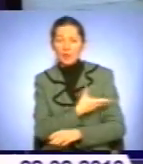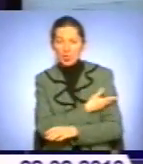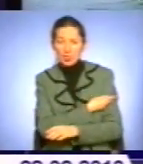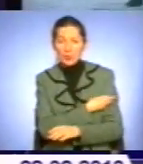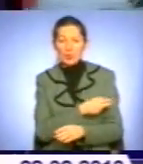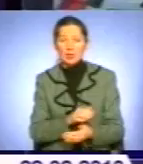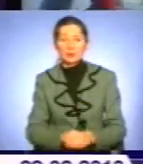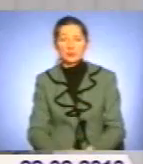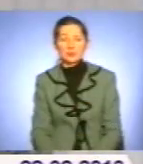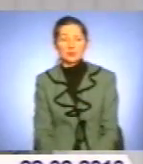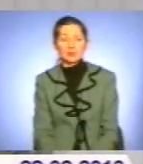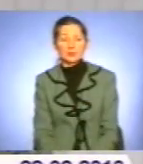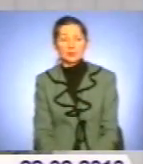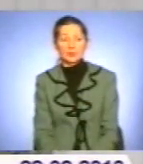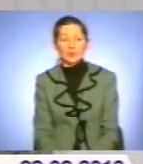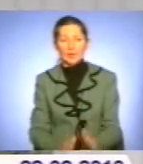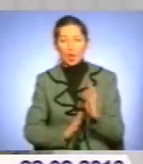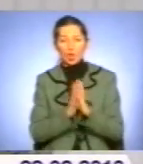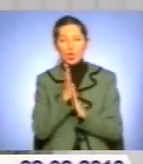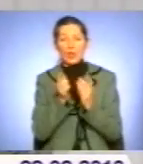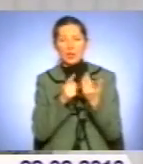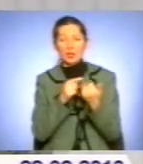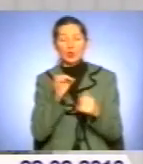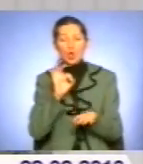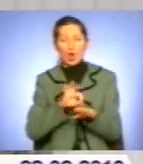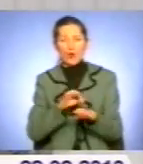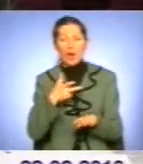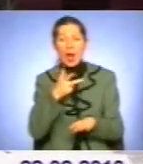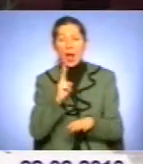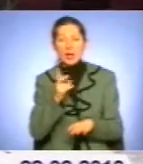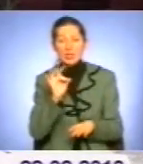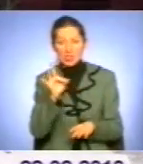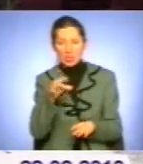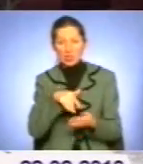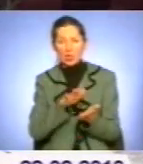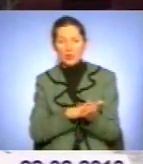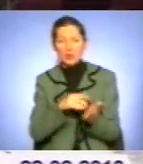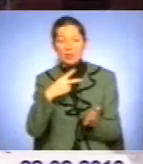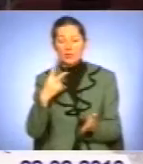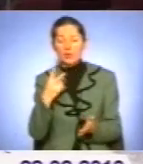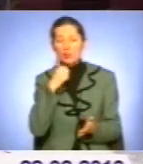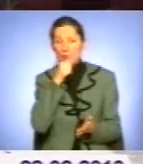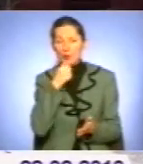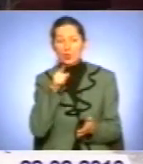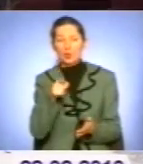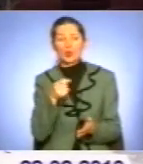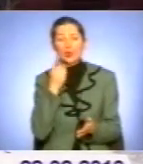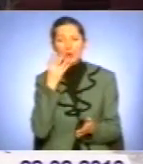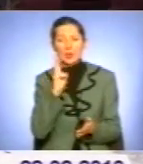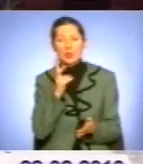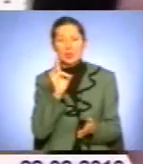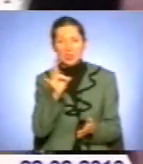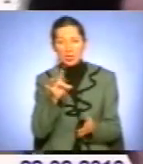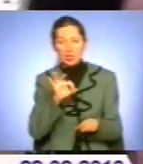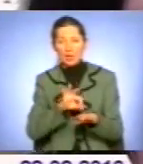у сюжеті. Зростання кількості хворих на кір зареєстрували ще у 2012 році, тоді, коли на кір захворіло